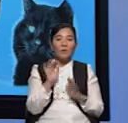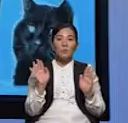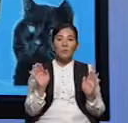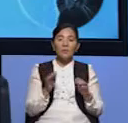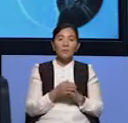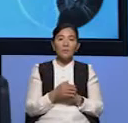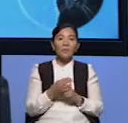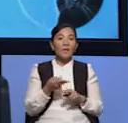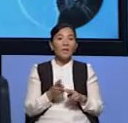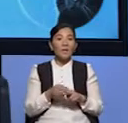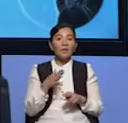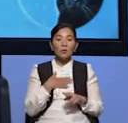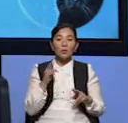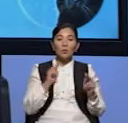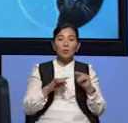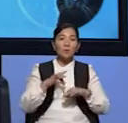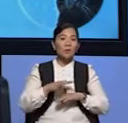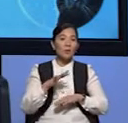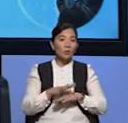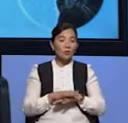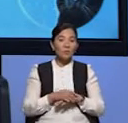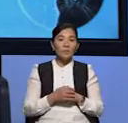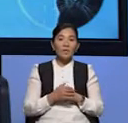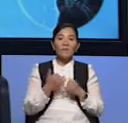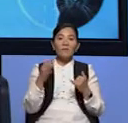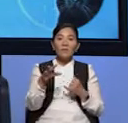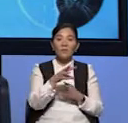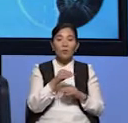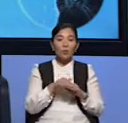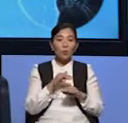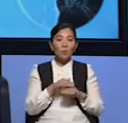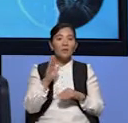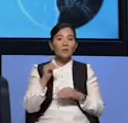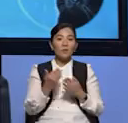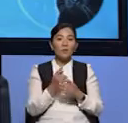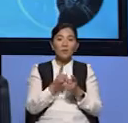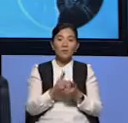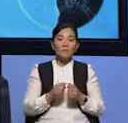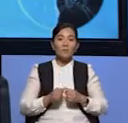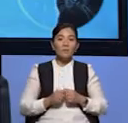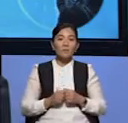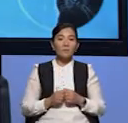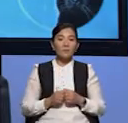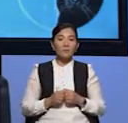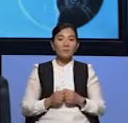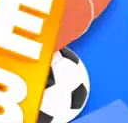воробьи. На этом наш урок закончен. Всего доброго, до свидания, до скорых